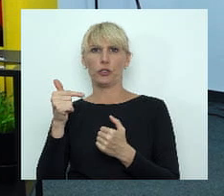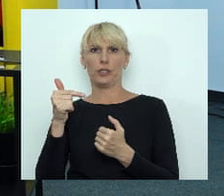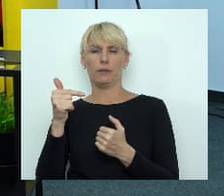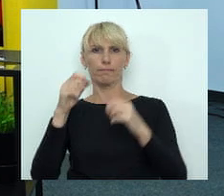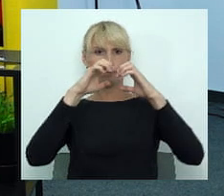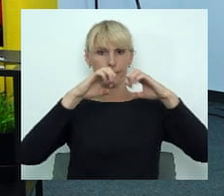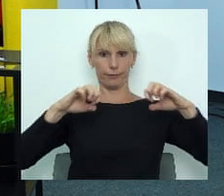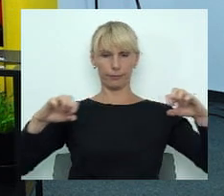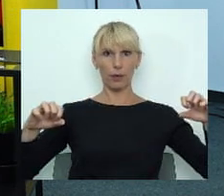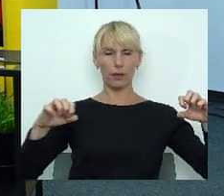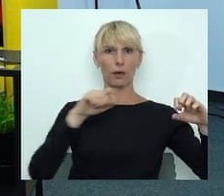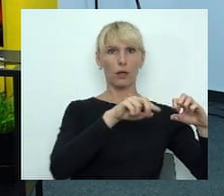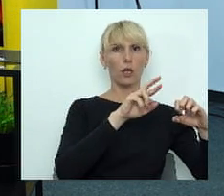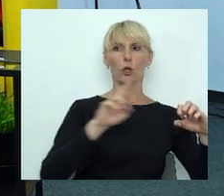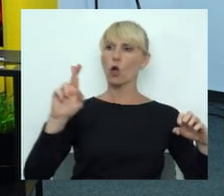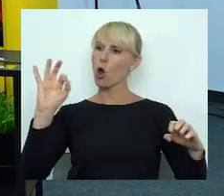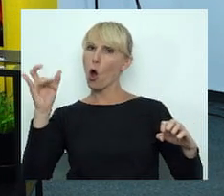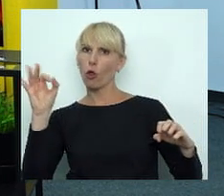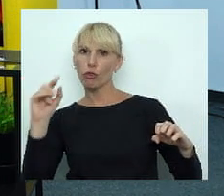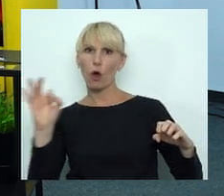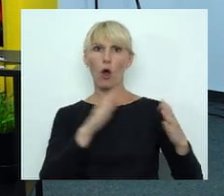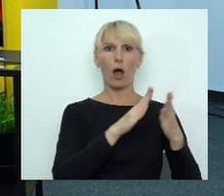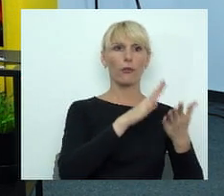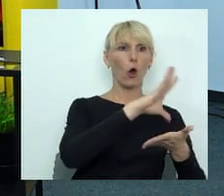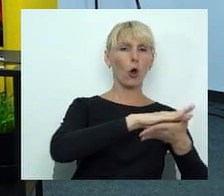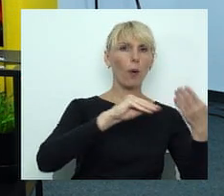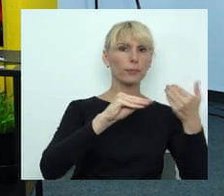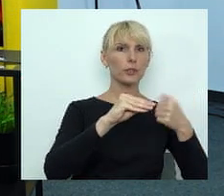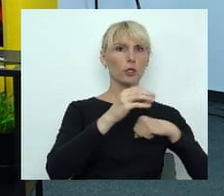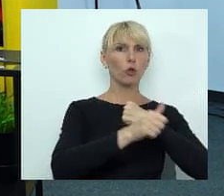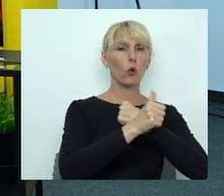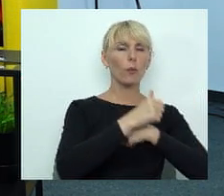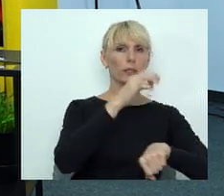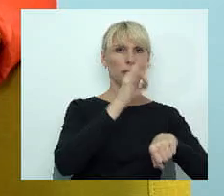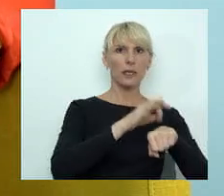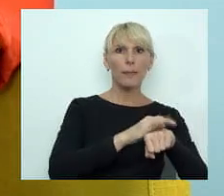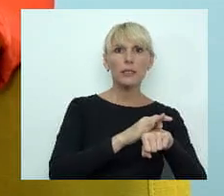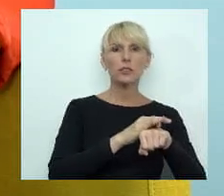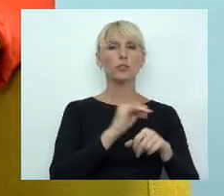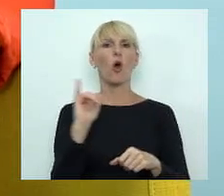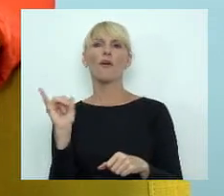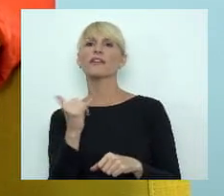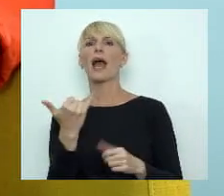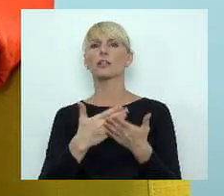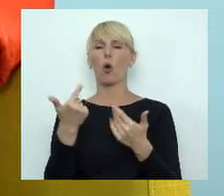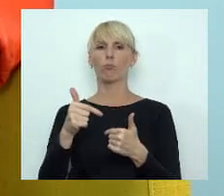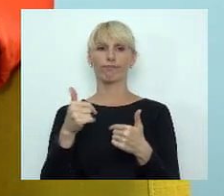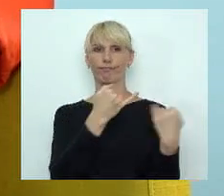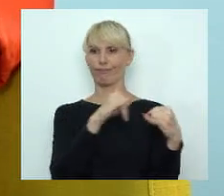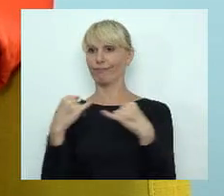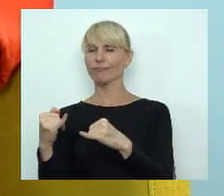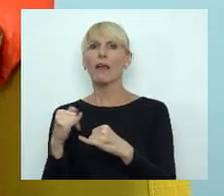prawo do kopii danych, mam na myśli RODO, a tu mam prawo do kopii dokumentacji medycznej. To jak pacjent ma to się od też siebie właśnie różni.